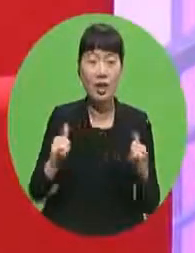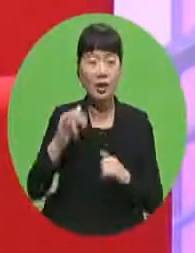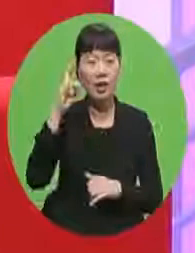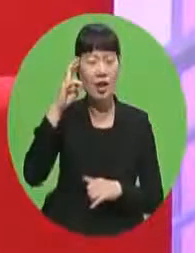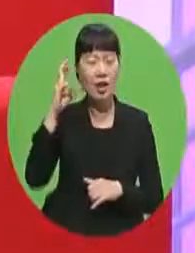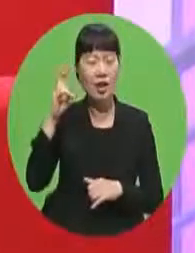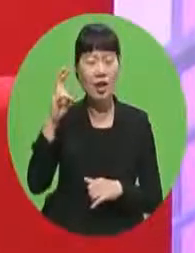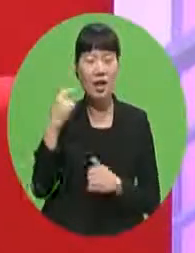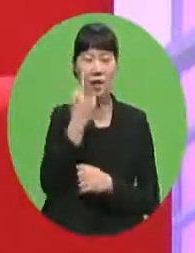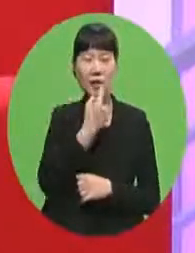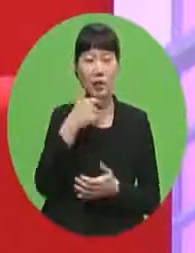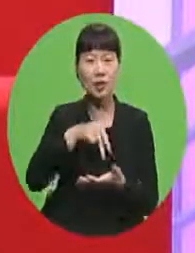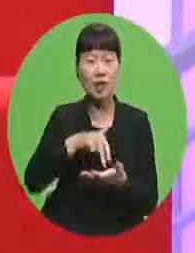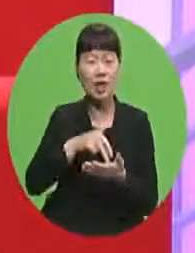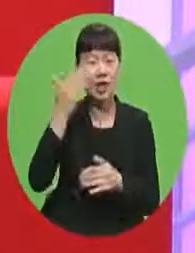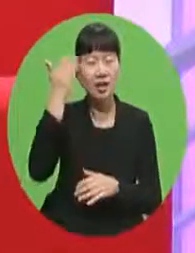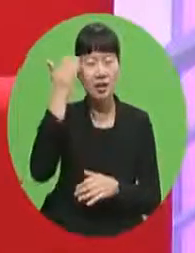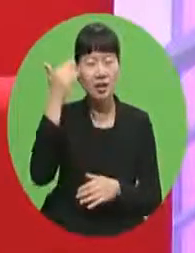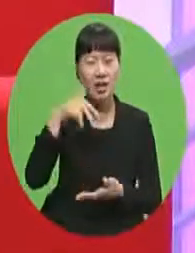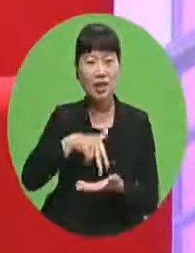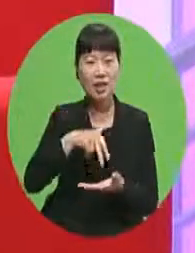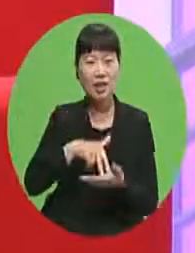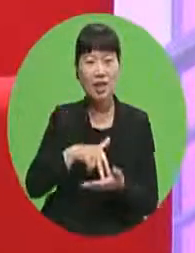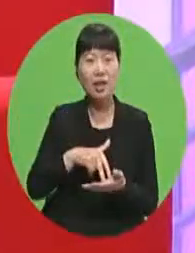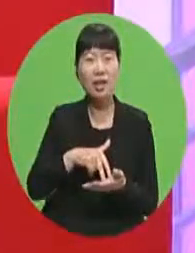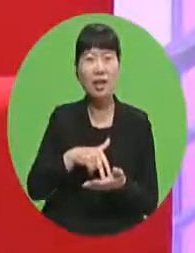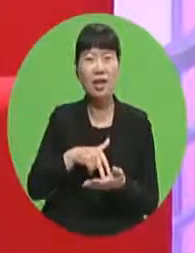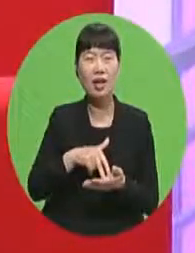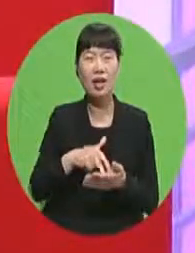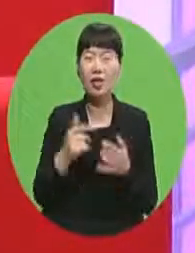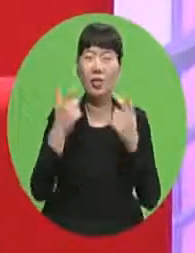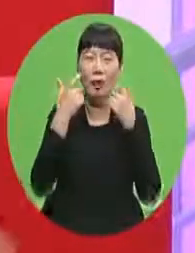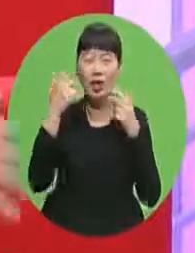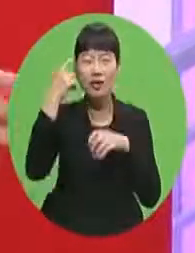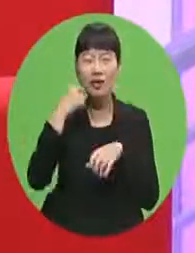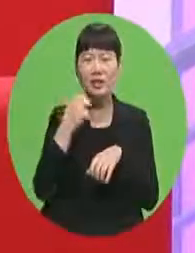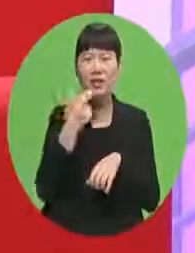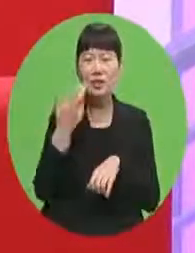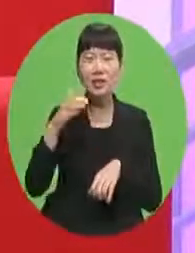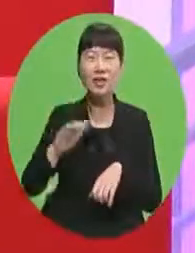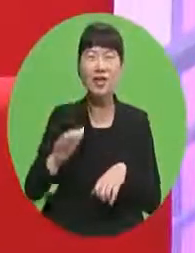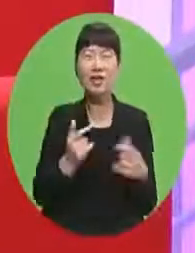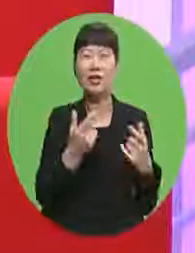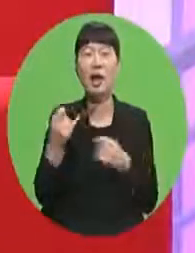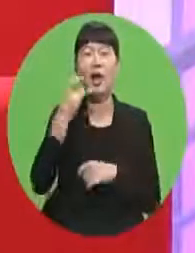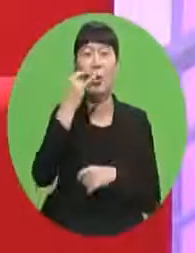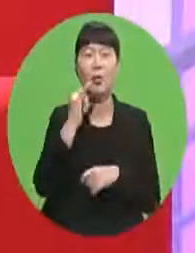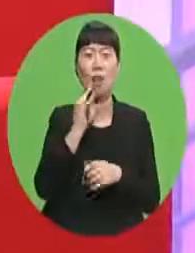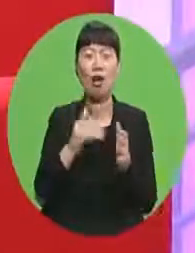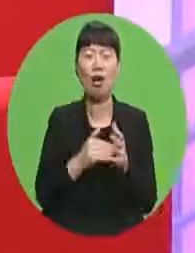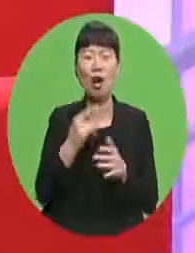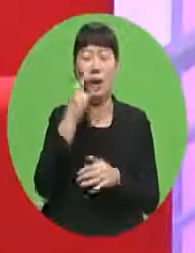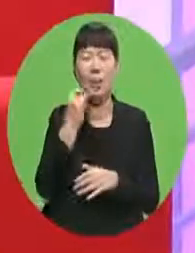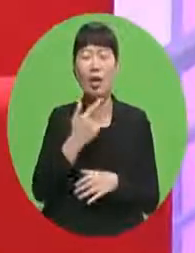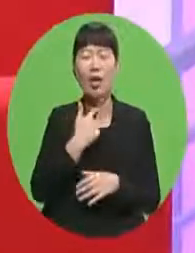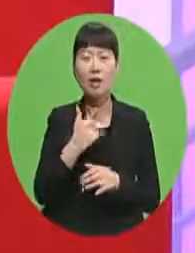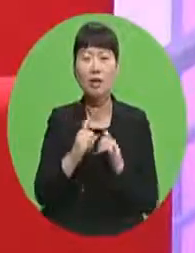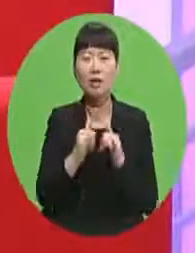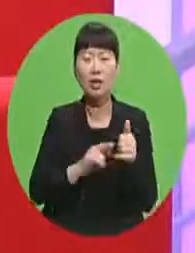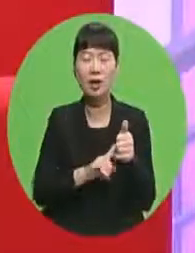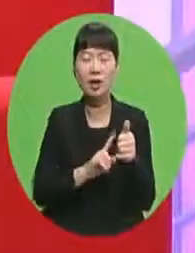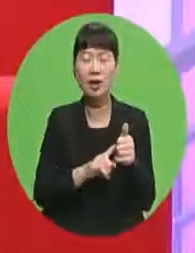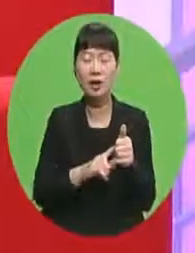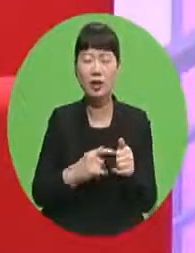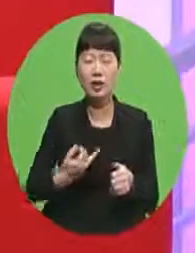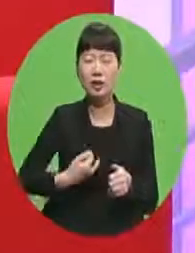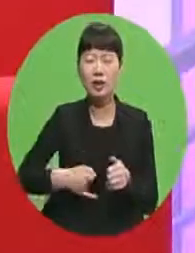아마 이론적으로만 이해 돼서는 이렇게 피부에 안 와닿을 텐데요. 이게 다 우리 엄마잖아요. 이게 엄마가 돼보신 분들은 이 아이가